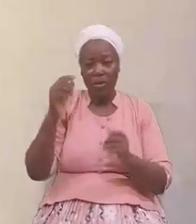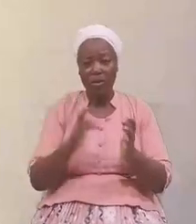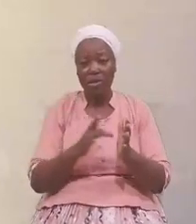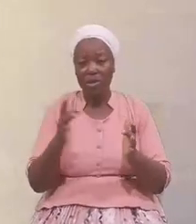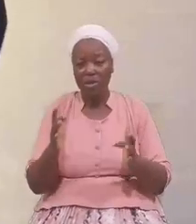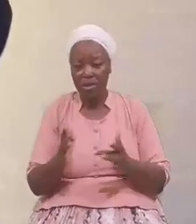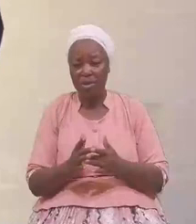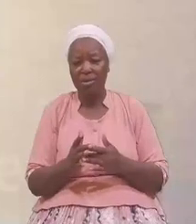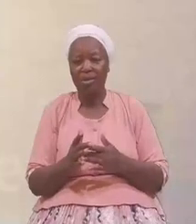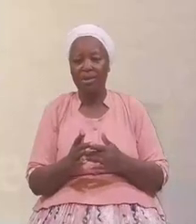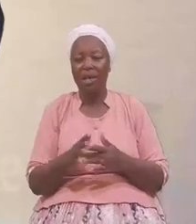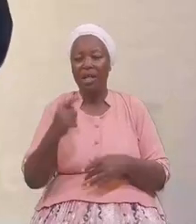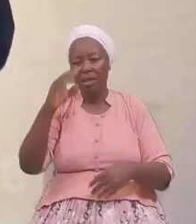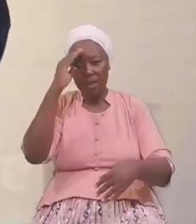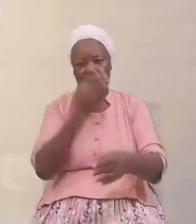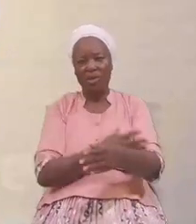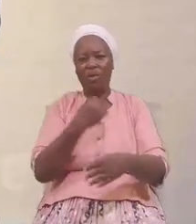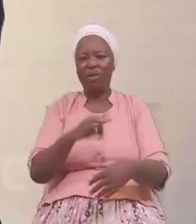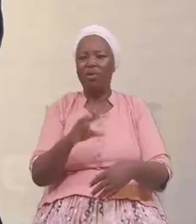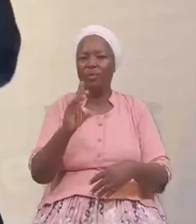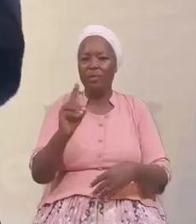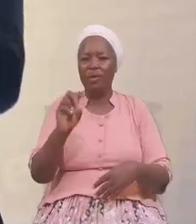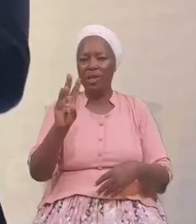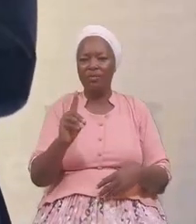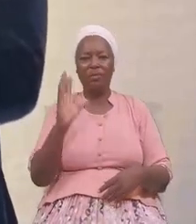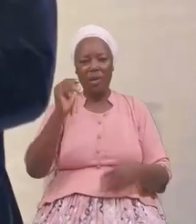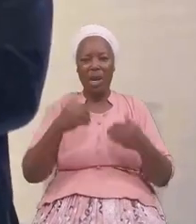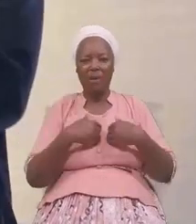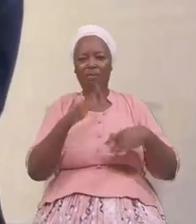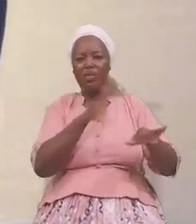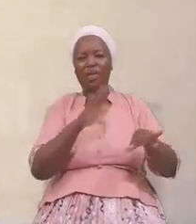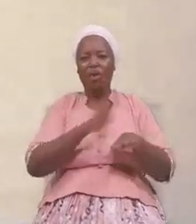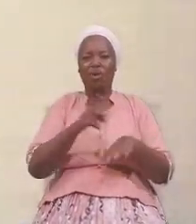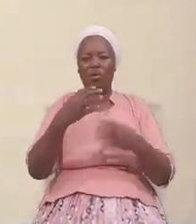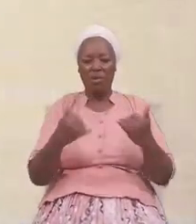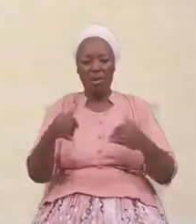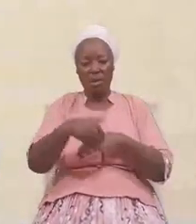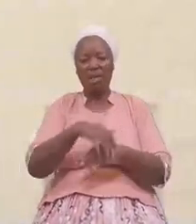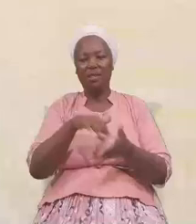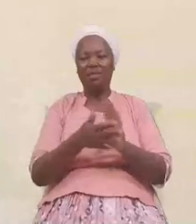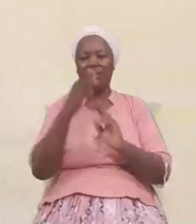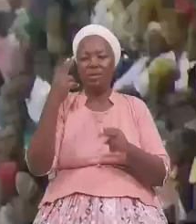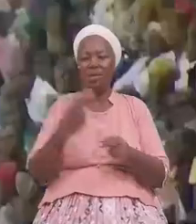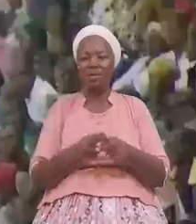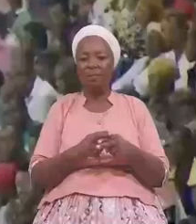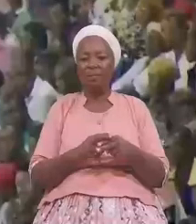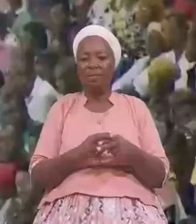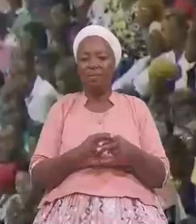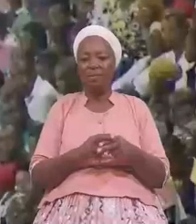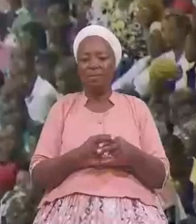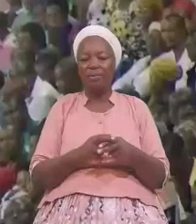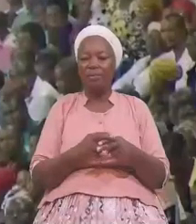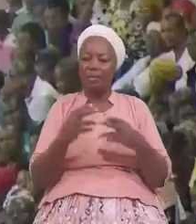le Fils de David, aura pitié de toi ce soir au nom de Jésus. Pourquoi?